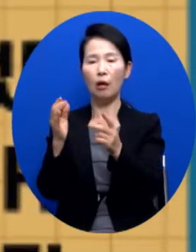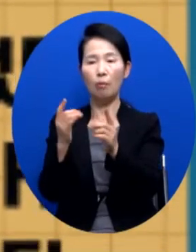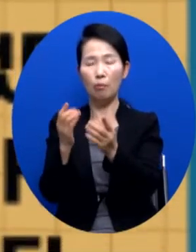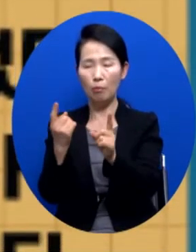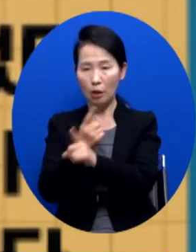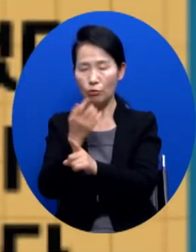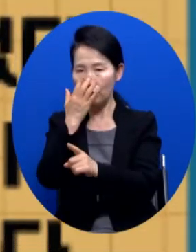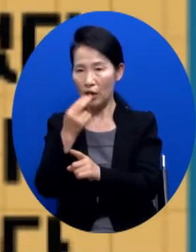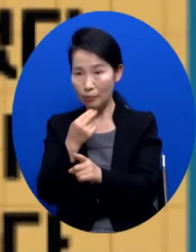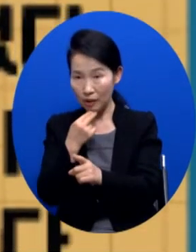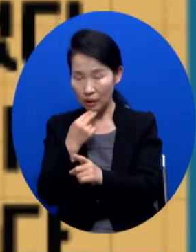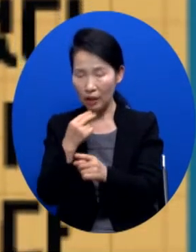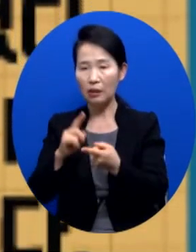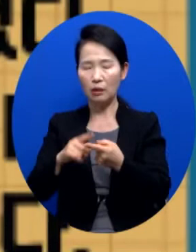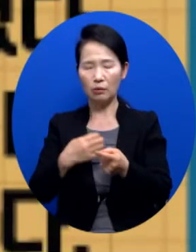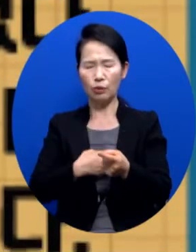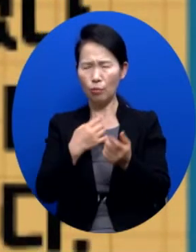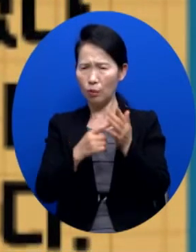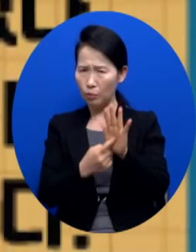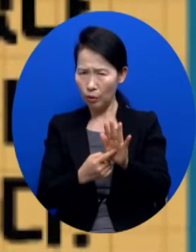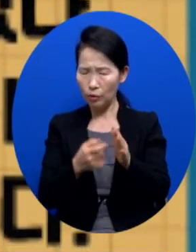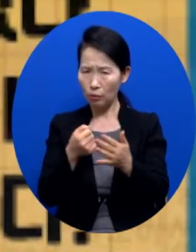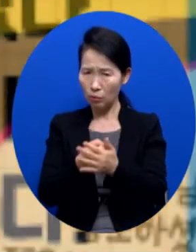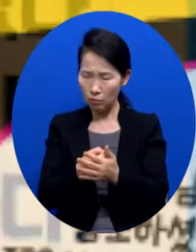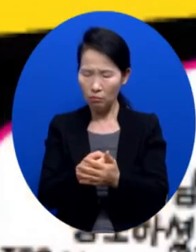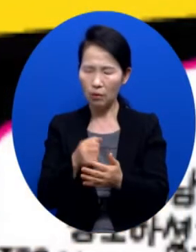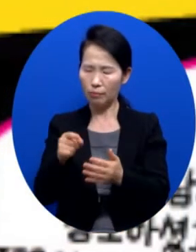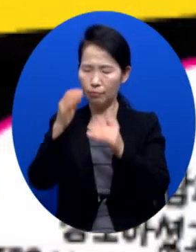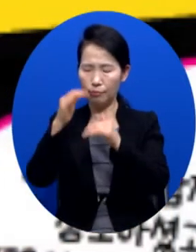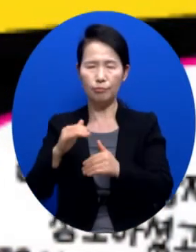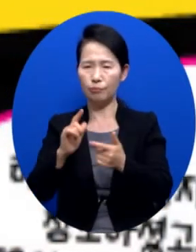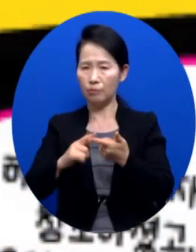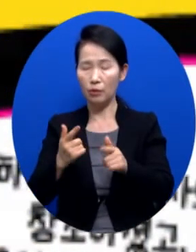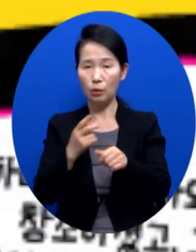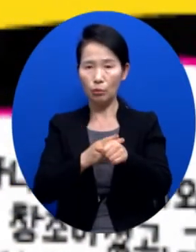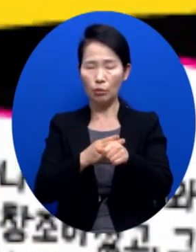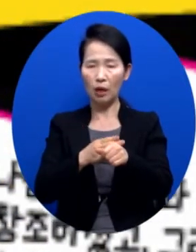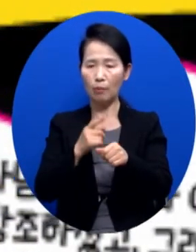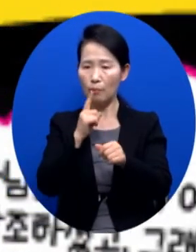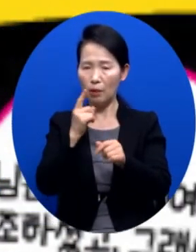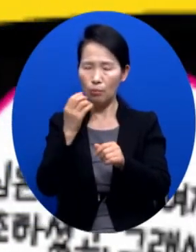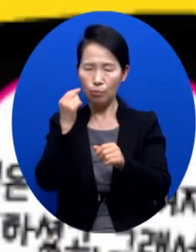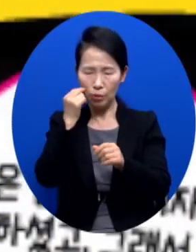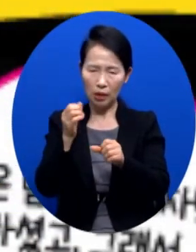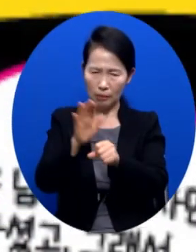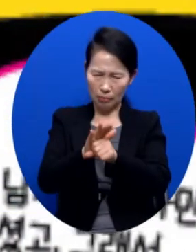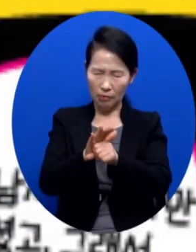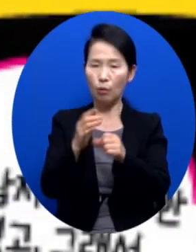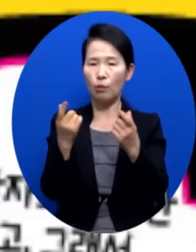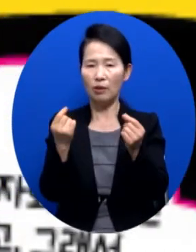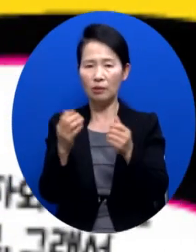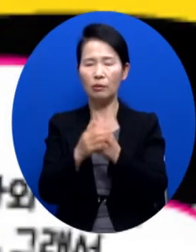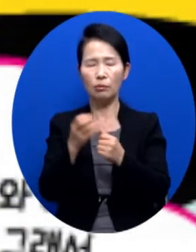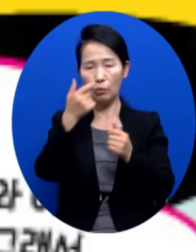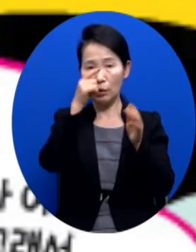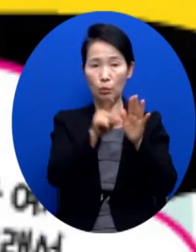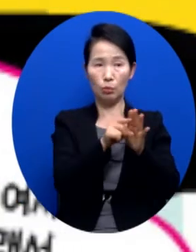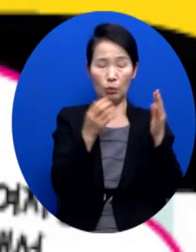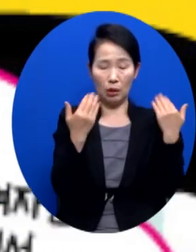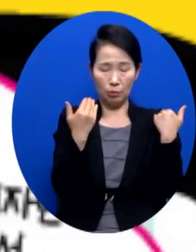표현으로 규정하는 것은 교사와 학생의 입에 재갈을 물리는 것이라고 지적했습니다 또 미션스쿨 에서도